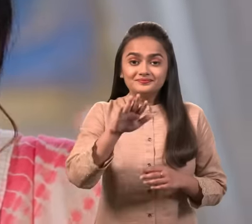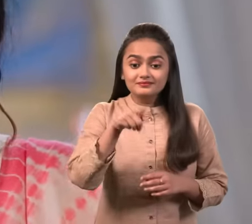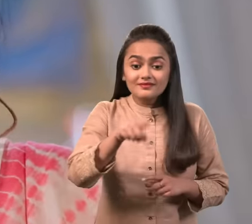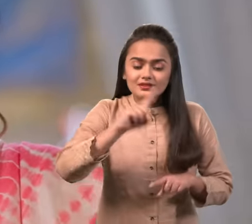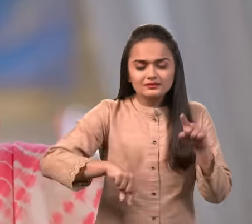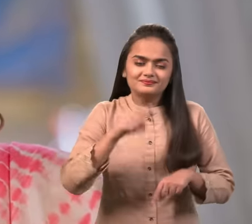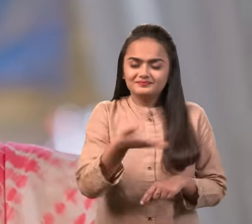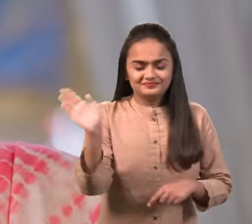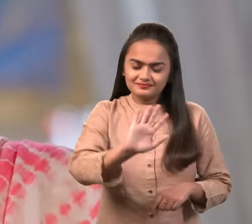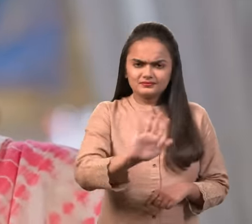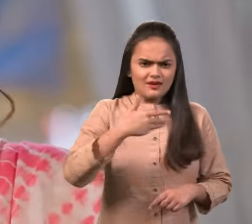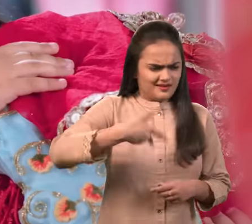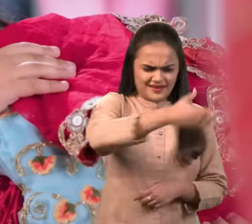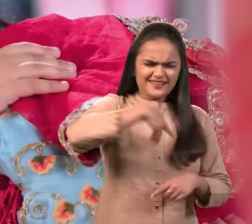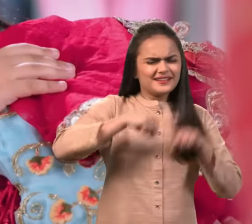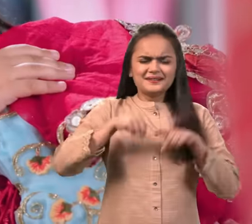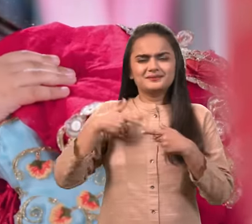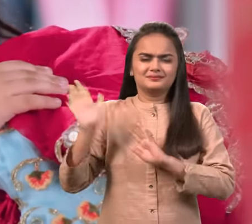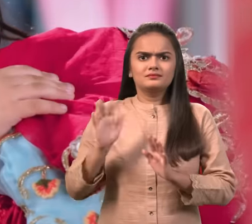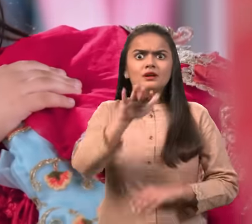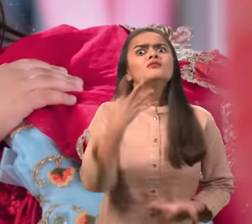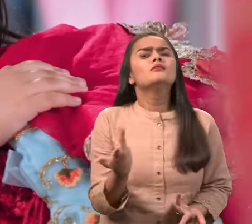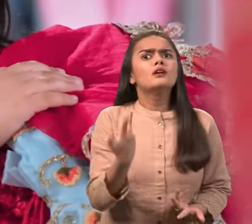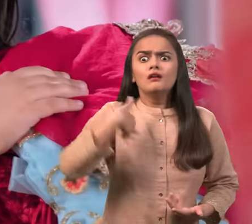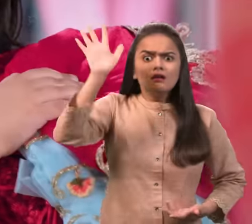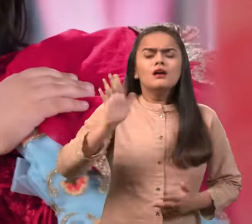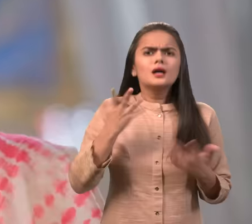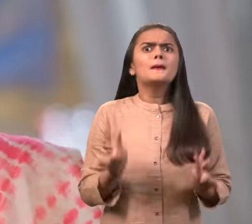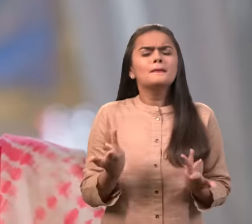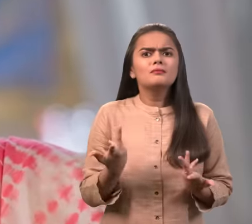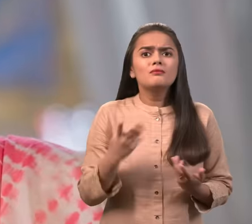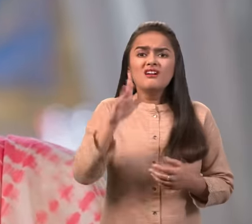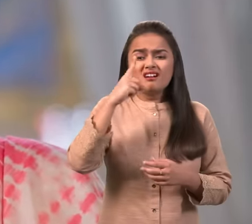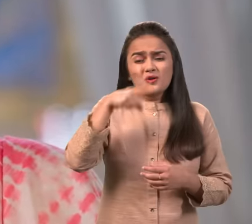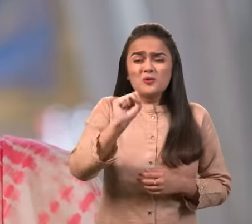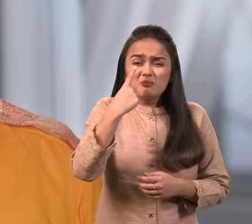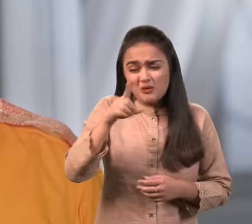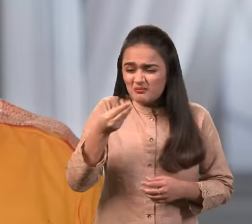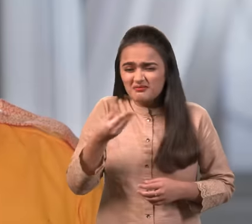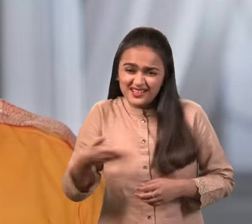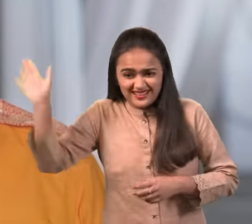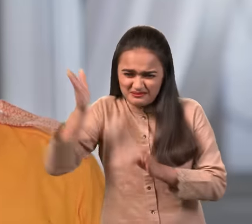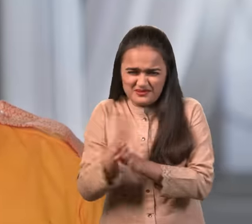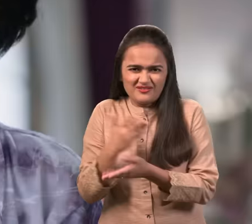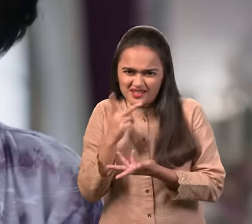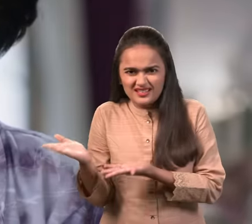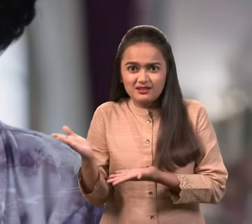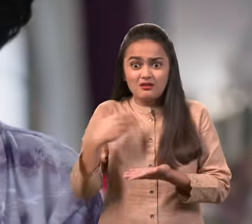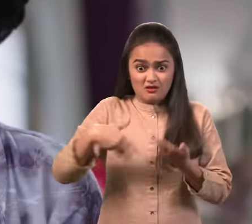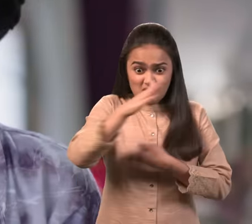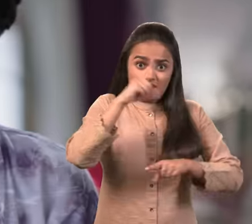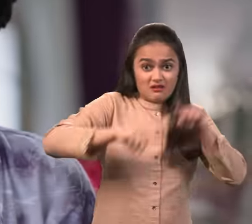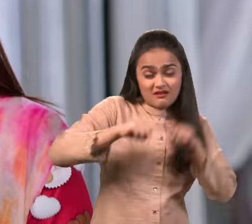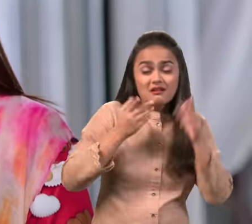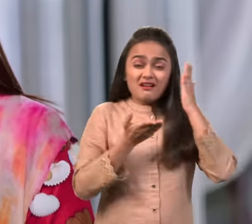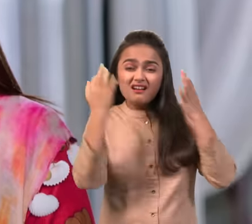तू संगीत में नहीं जा रही, हम में से कोई भी नहीं जा रहा। क्यों प्रीतो, क्यों नहीं जाएंगे? अभी अभी गुलाब हो गई है तो ऐसे हम